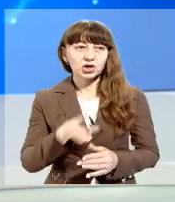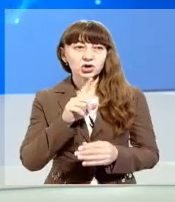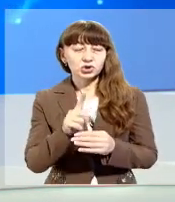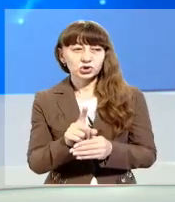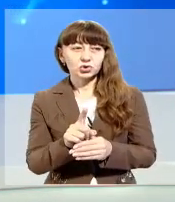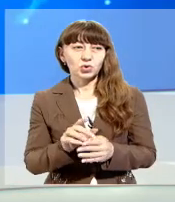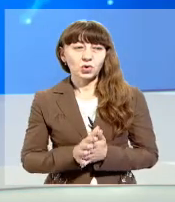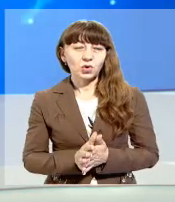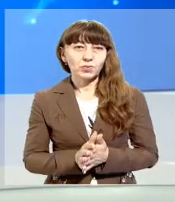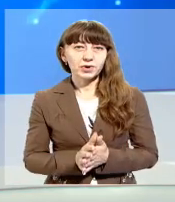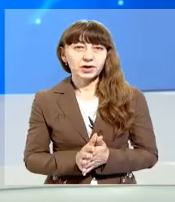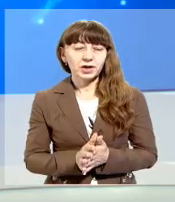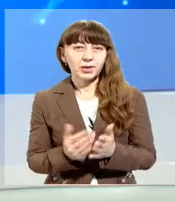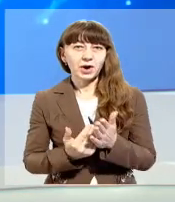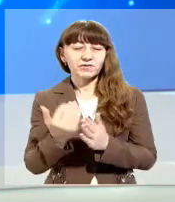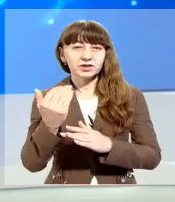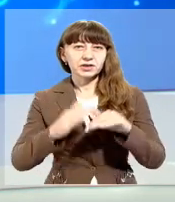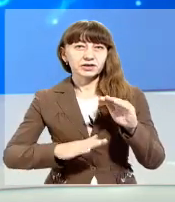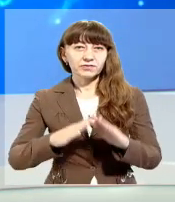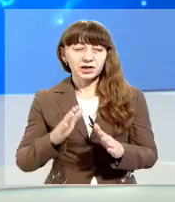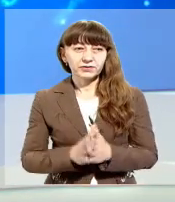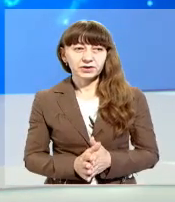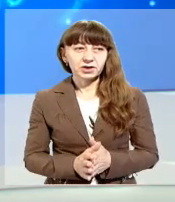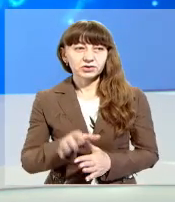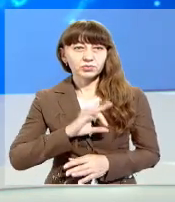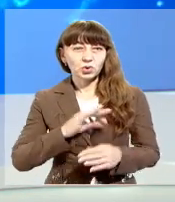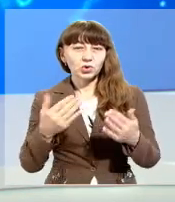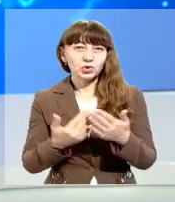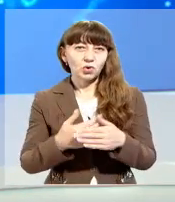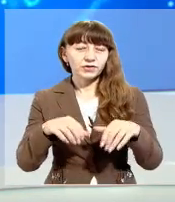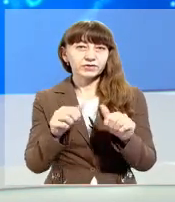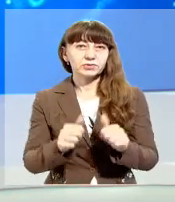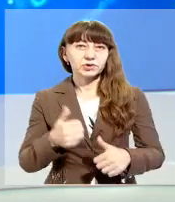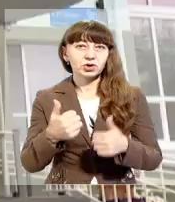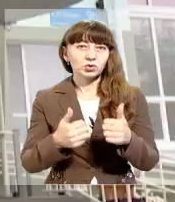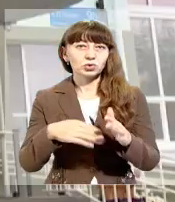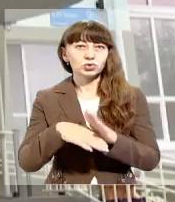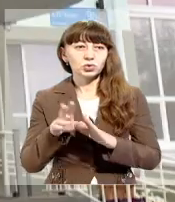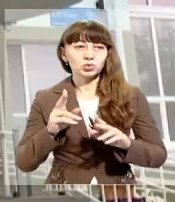тәсілдерді қолдануда. Үздік педагог байқауында да алдыңғы орындардан көрініп жүр.